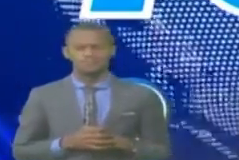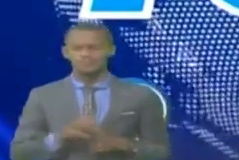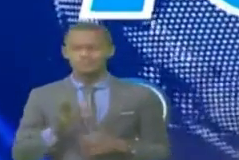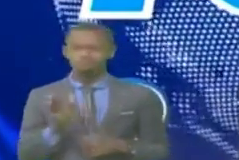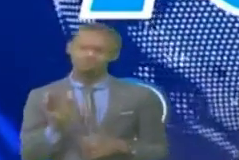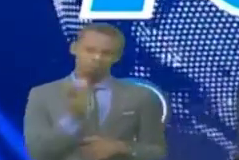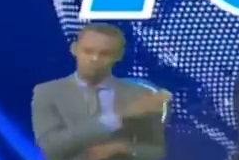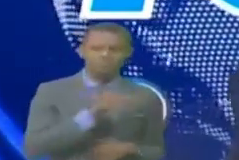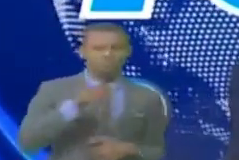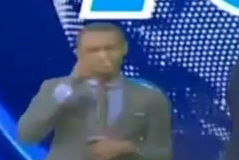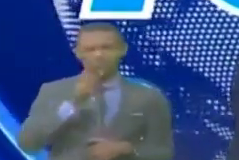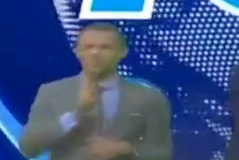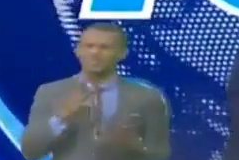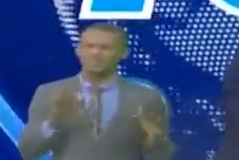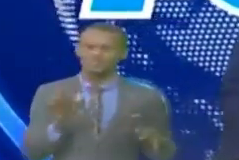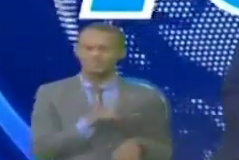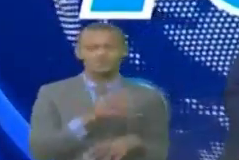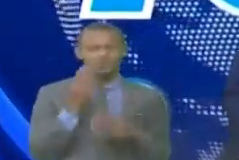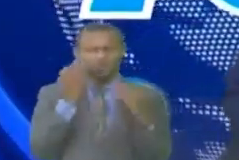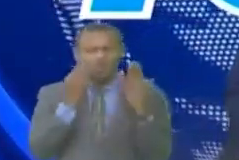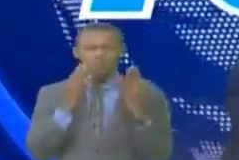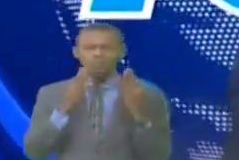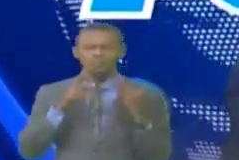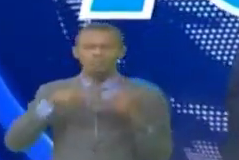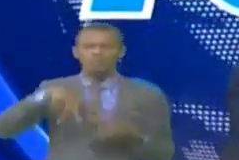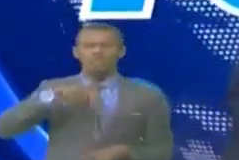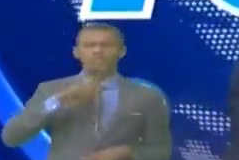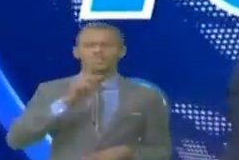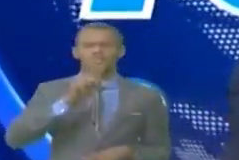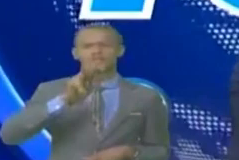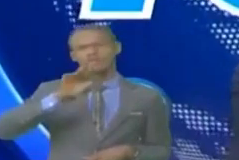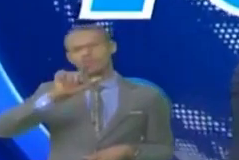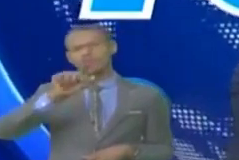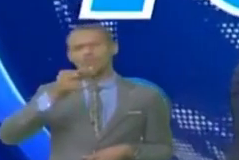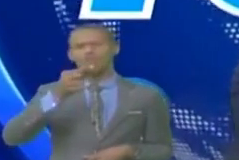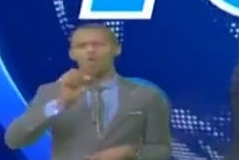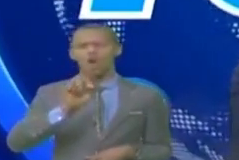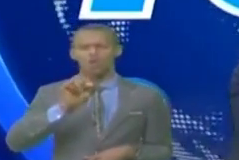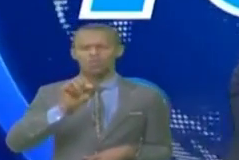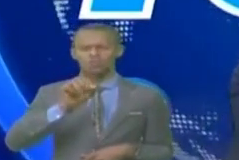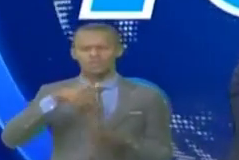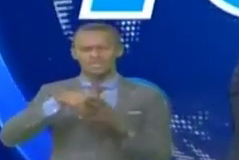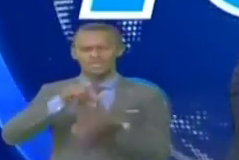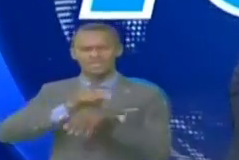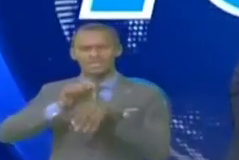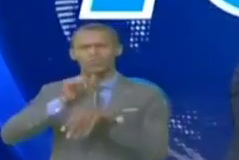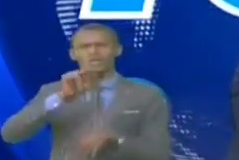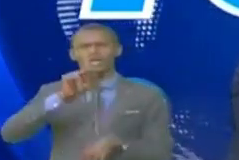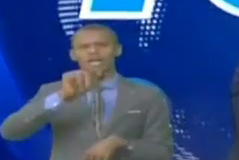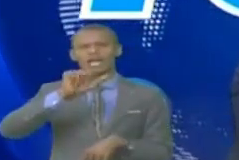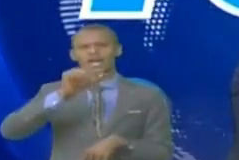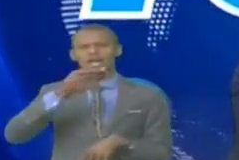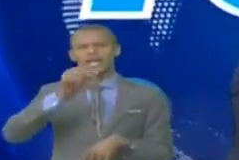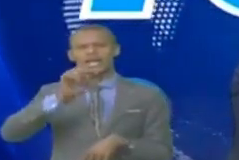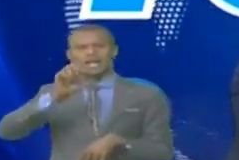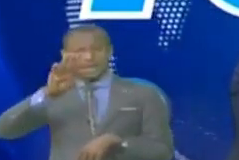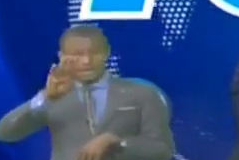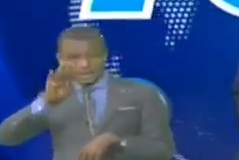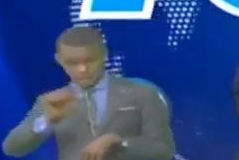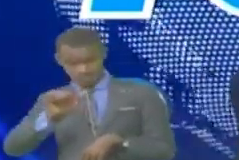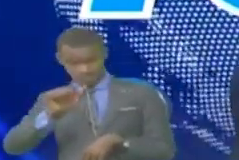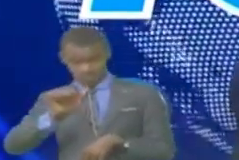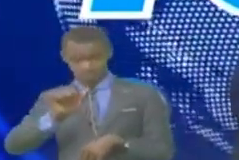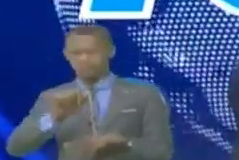Quittons le Haut-Katanga pour le Kwango où les enseignants du territoire de Kaemba sont en grève depuis ce mercredi 13 septembre 2023.